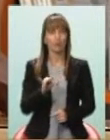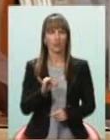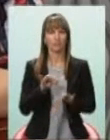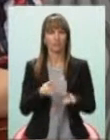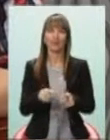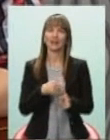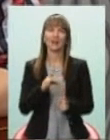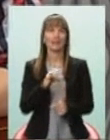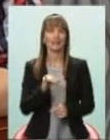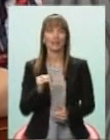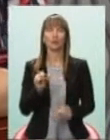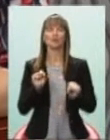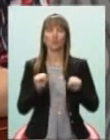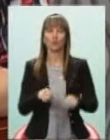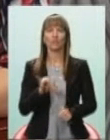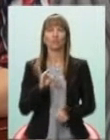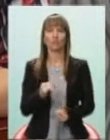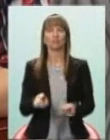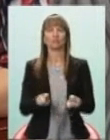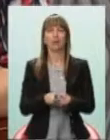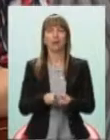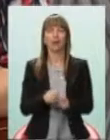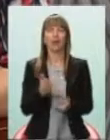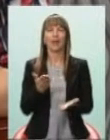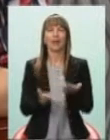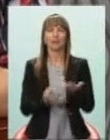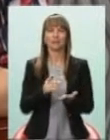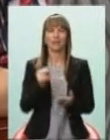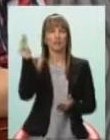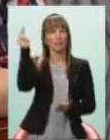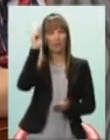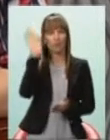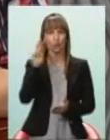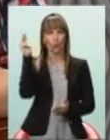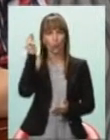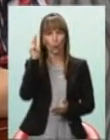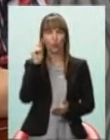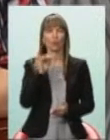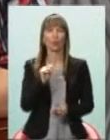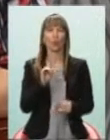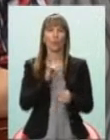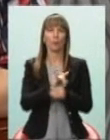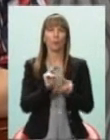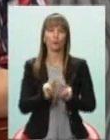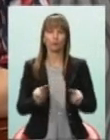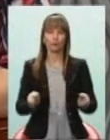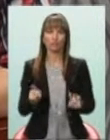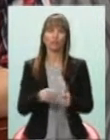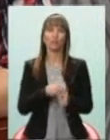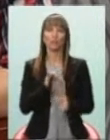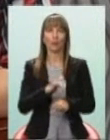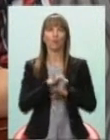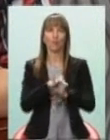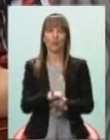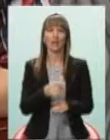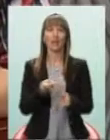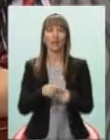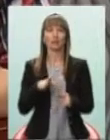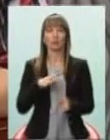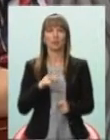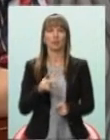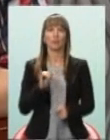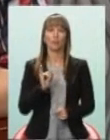Негуманний. Ну, можливо так. Якщо ти, наприклад, не вивчила уроки та збрехала вчительці або ще якось погано поводила себе у класі, то це було б негуманно, звичайно.